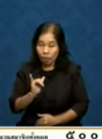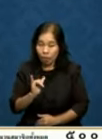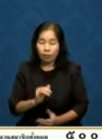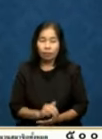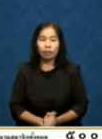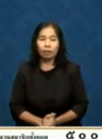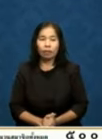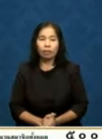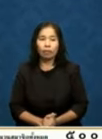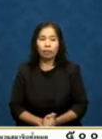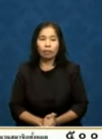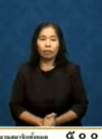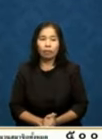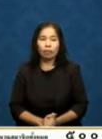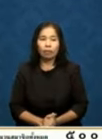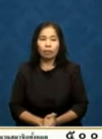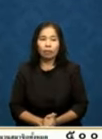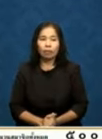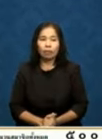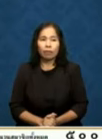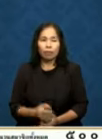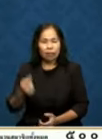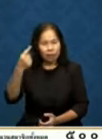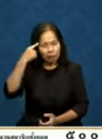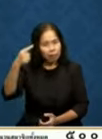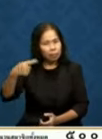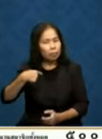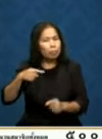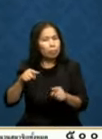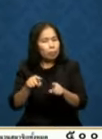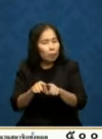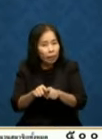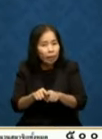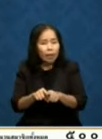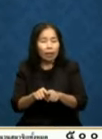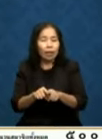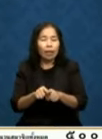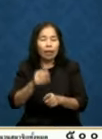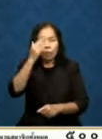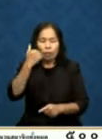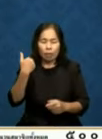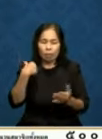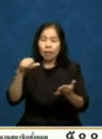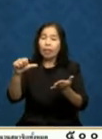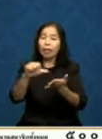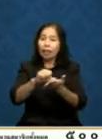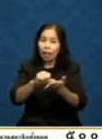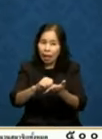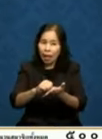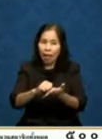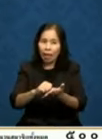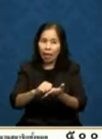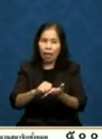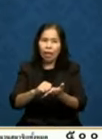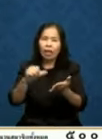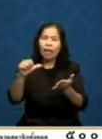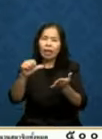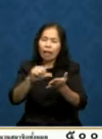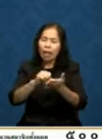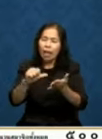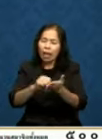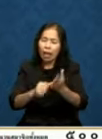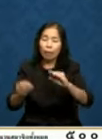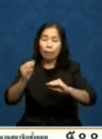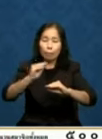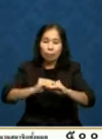ท่านประธานหวาดเสียวอย่างผมไหมเพราะว่ามีการแก้ไขการแก้ไขเพิ่มเติมก